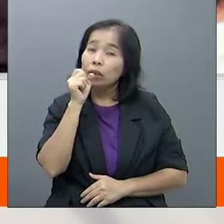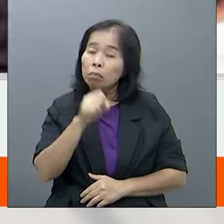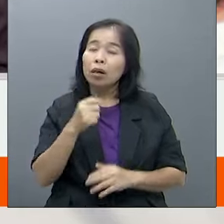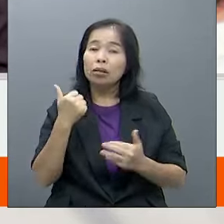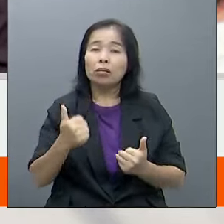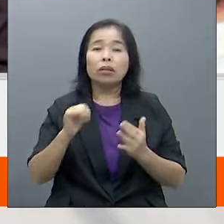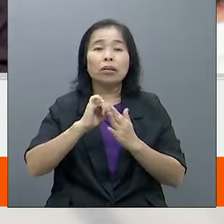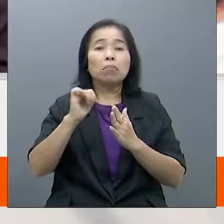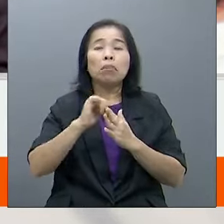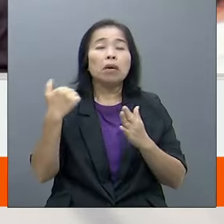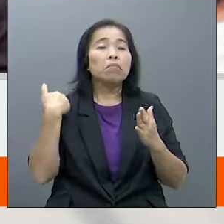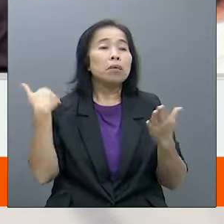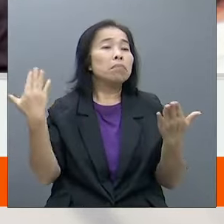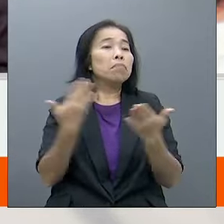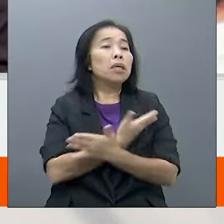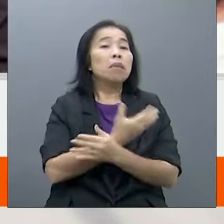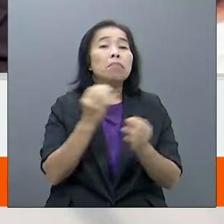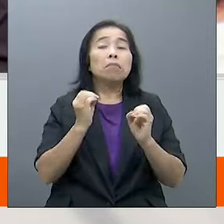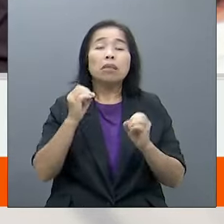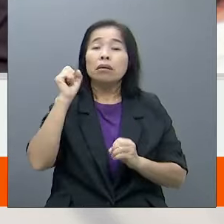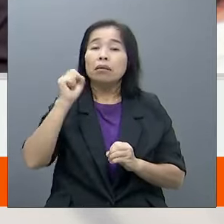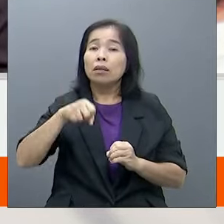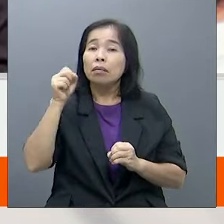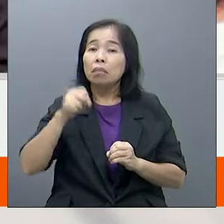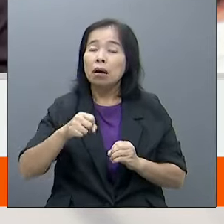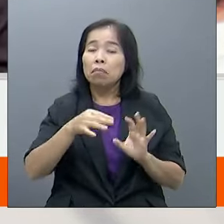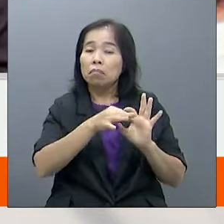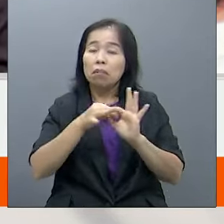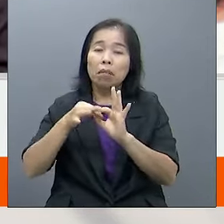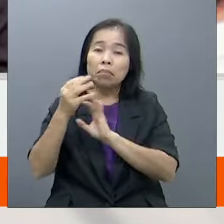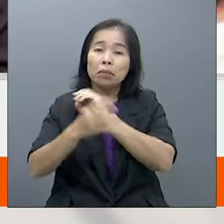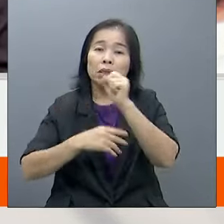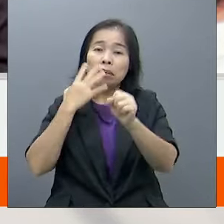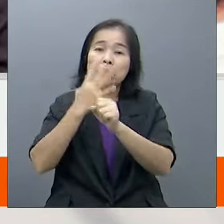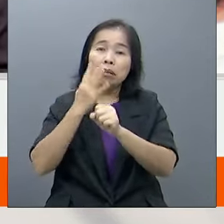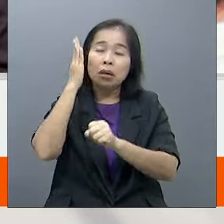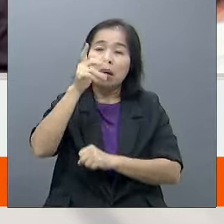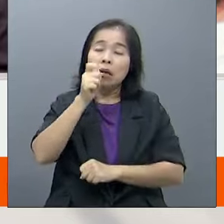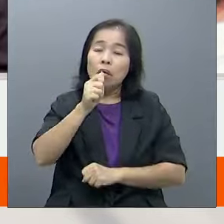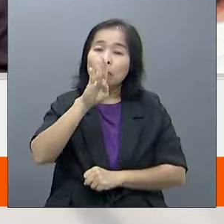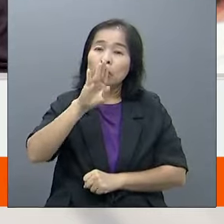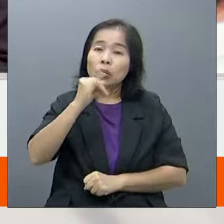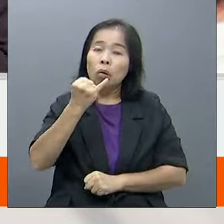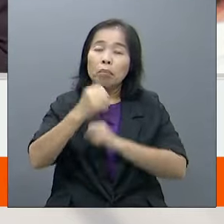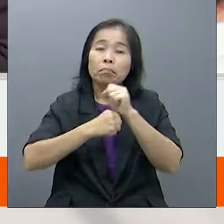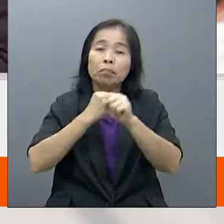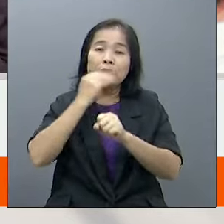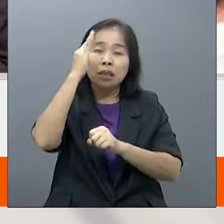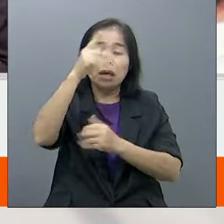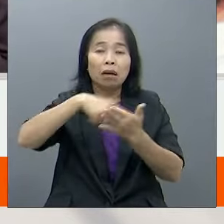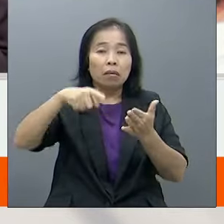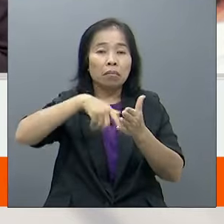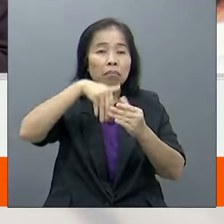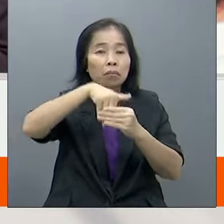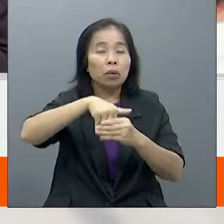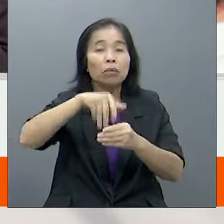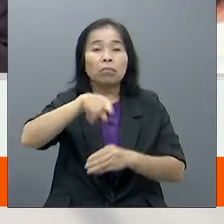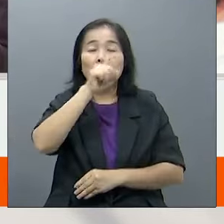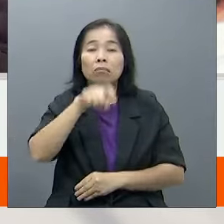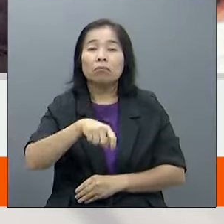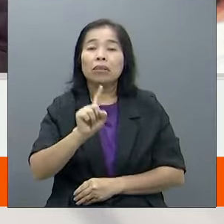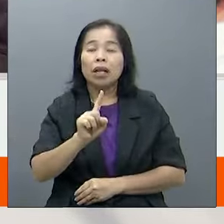ไม่ได้มีอะไรเปลี่ยนแปลงแล้วอาจจะส่งผลไปถึงการเลือกตั้งนายกอบจในต้นปีหน้าอย่างที่อาจารย์บอกไปทีนี้ถ้าเราเทียบเป็นคะแนนอาจารย์มองว่า